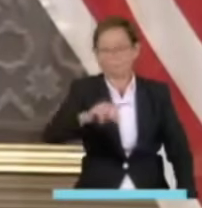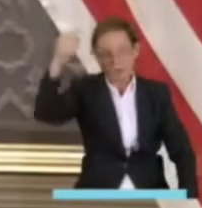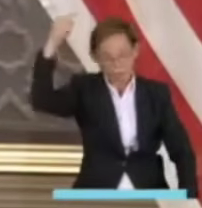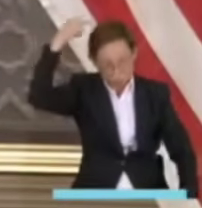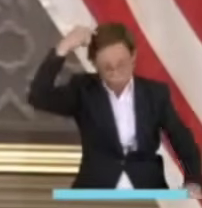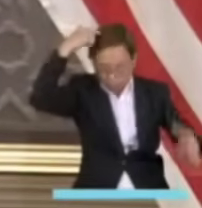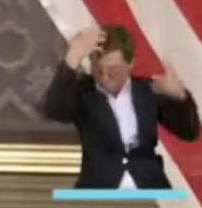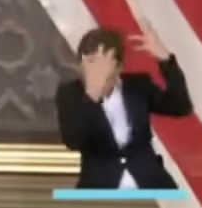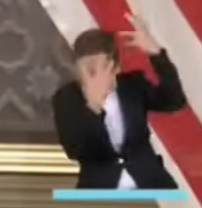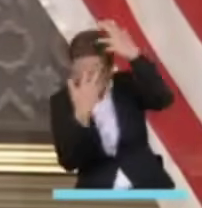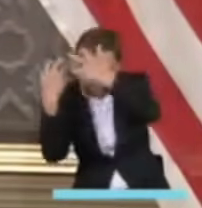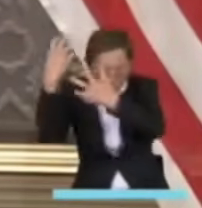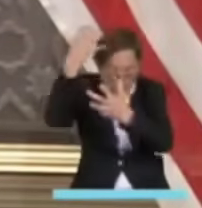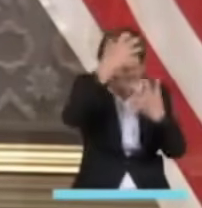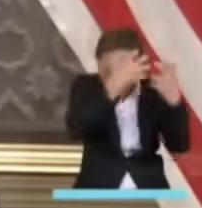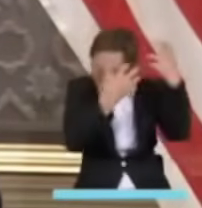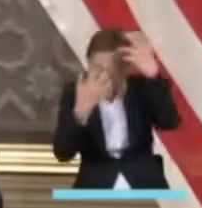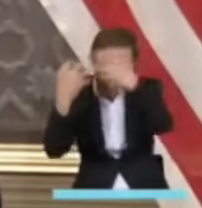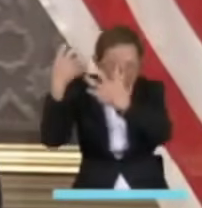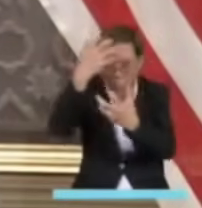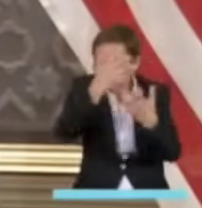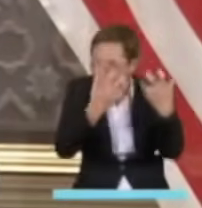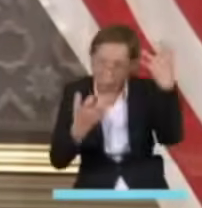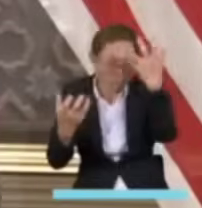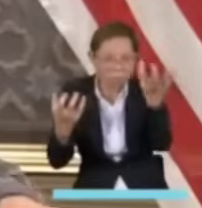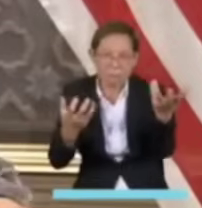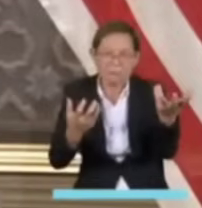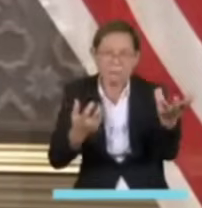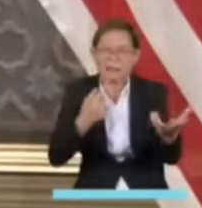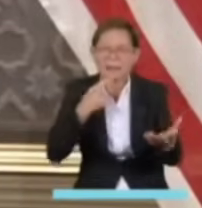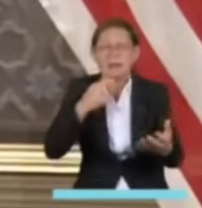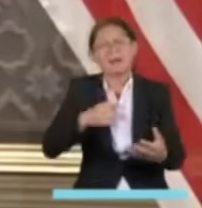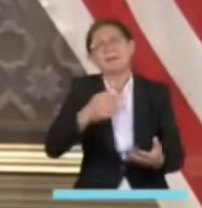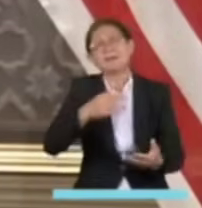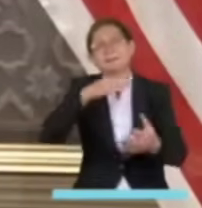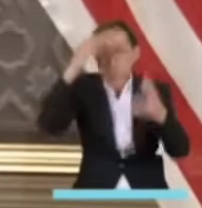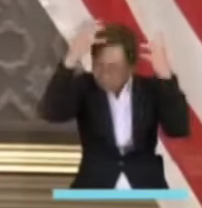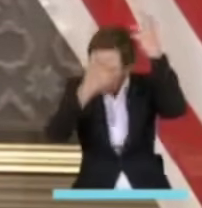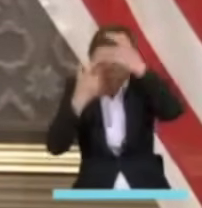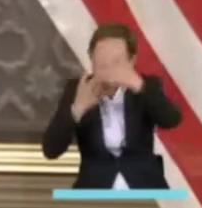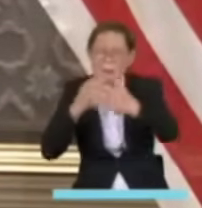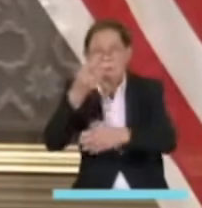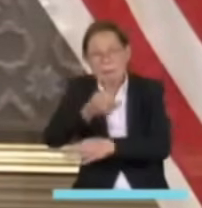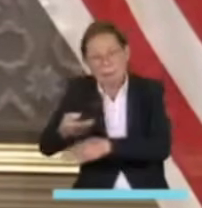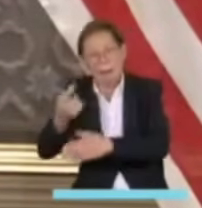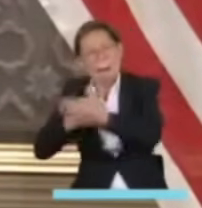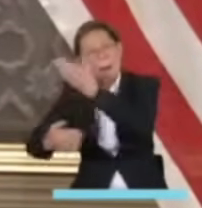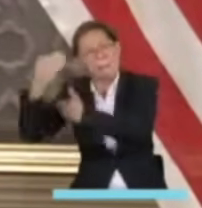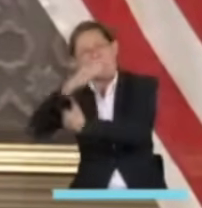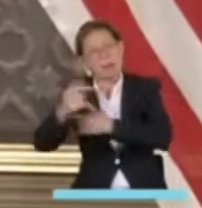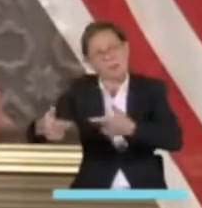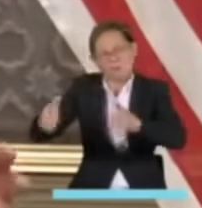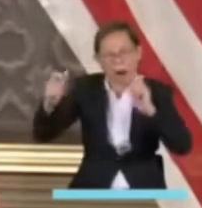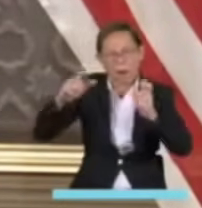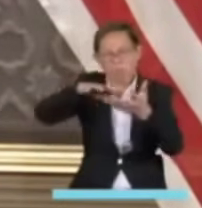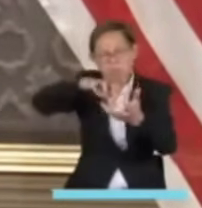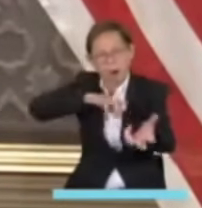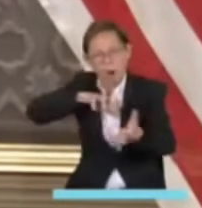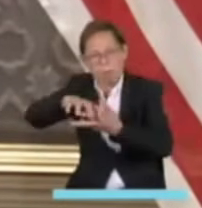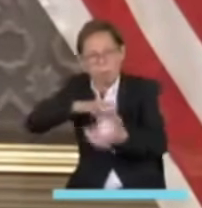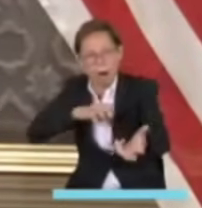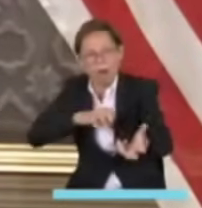pemikiran bercelaru dan hal-hal titik bengek dan yang perkara yang jumud dan pantas